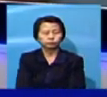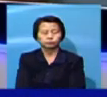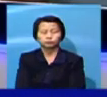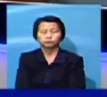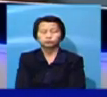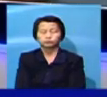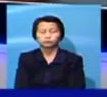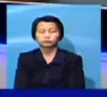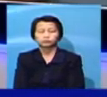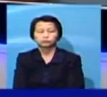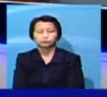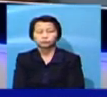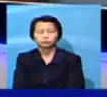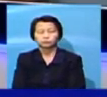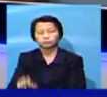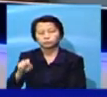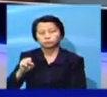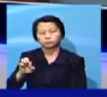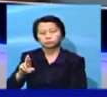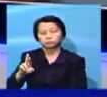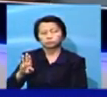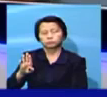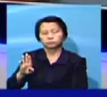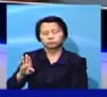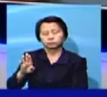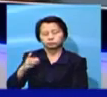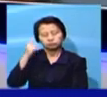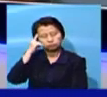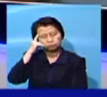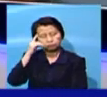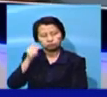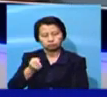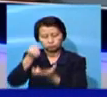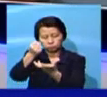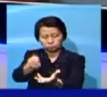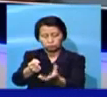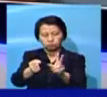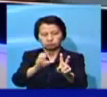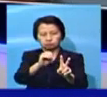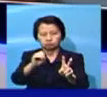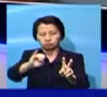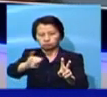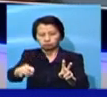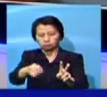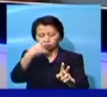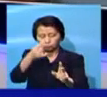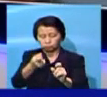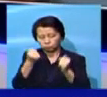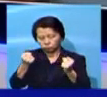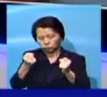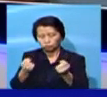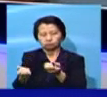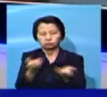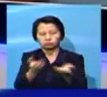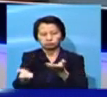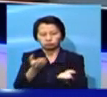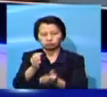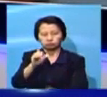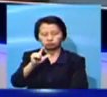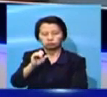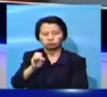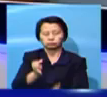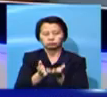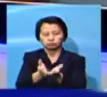panjang Sil holdings berhad bercadang memperuntukkan R juta untuk memperkukuh perkhidmatan logistik